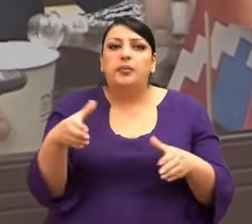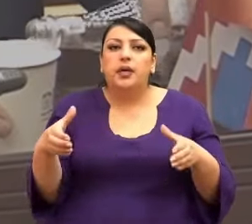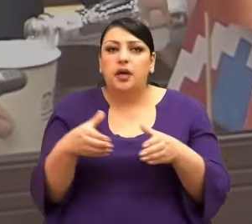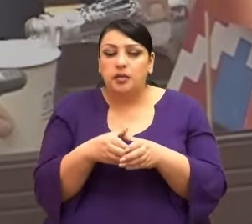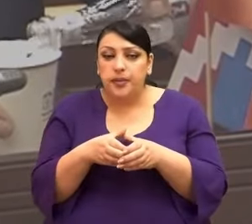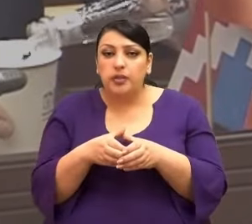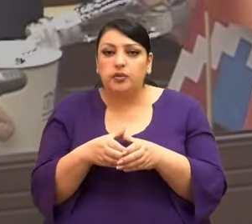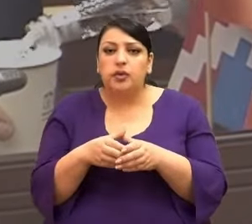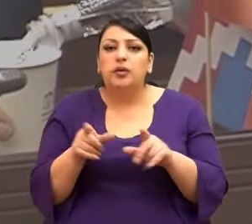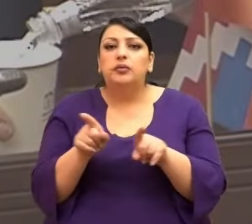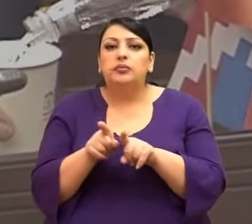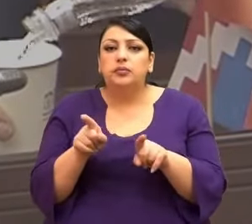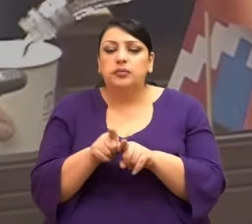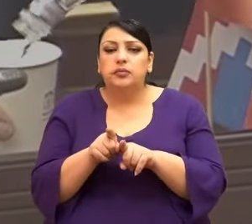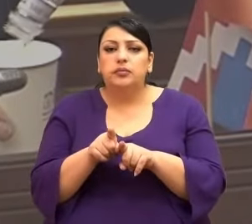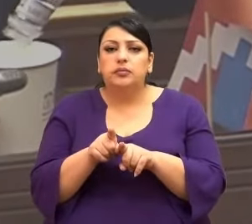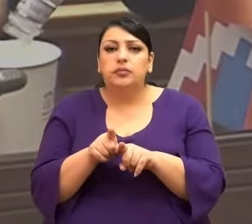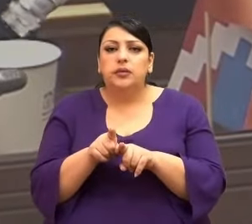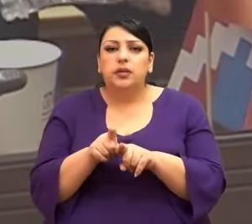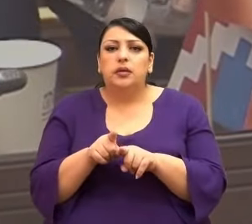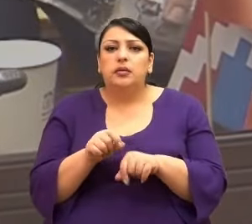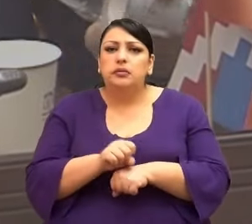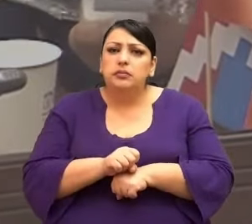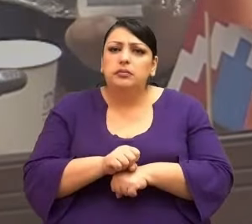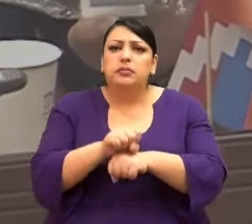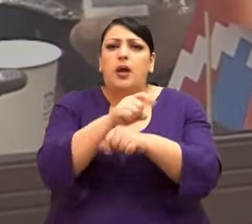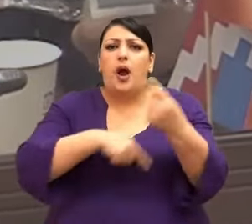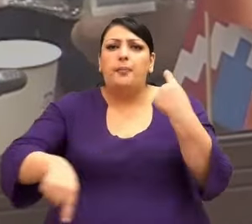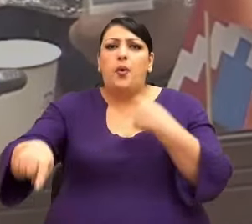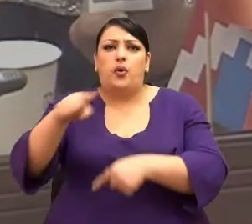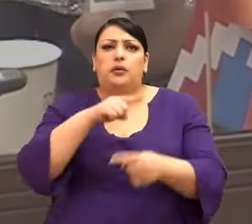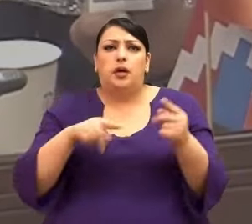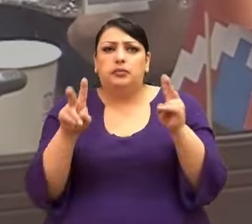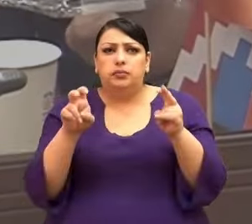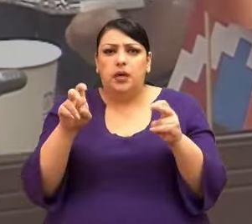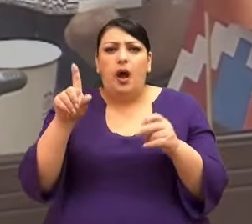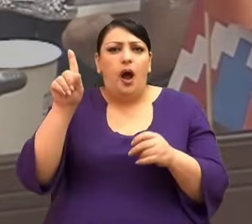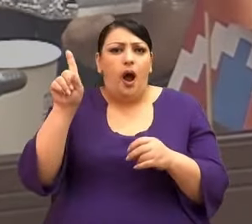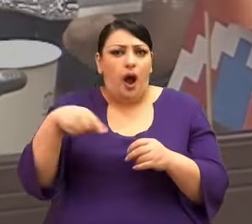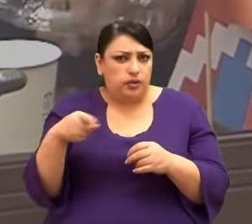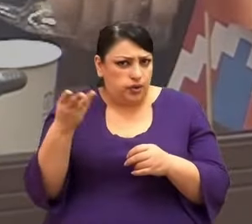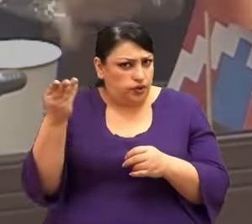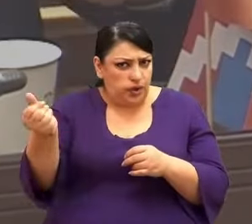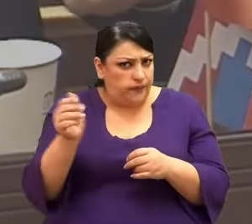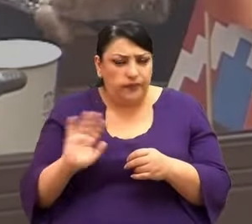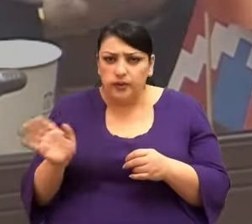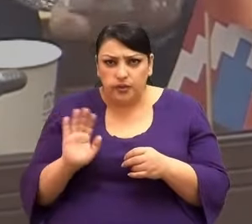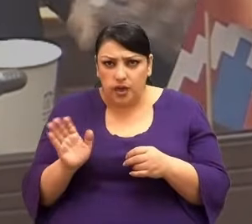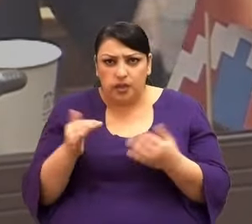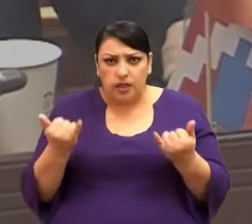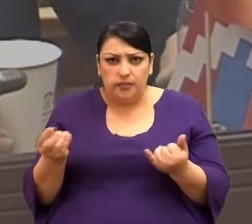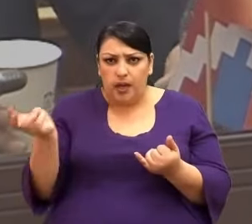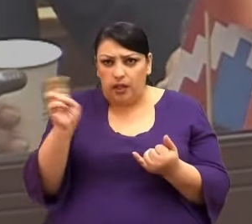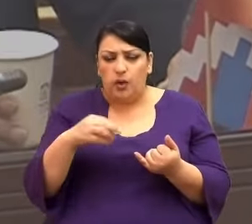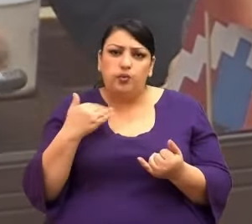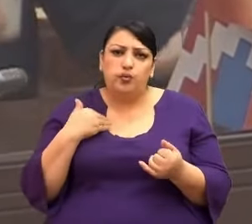կազմակերպությունները նենց մի հատ հեղափոխական շրջանցում են արել հարկային համակարգին կամ հարկեր չեն վճարել, որ հիմա եկել եք և